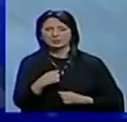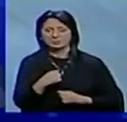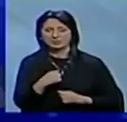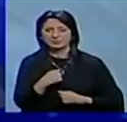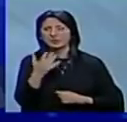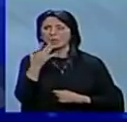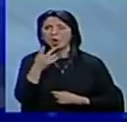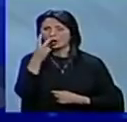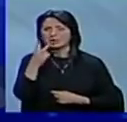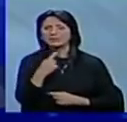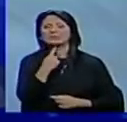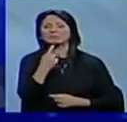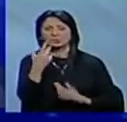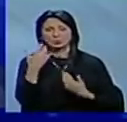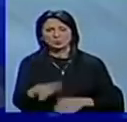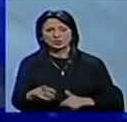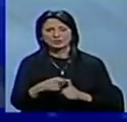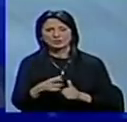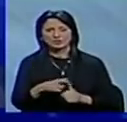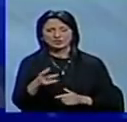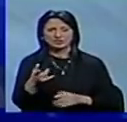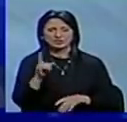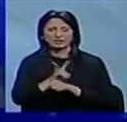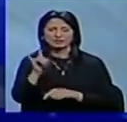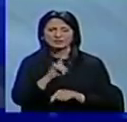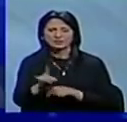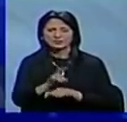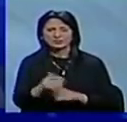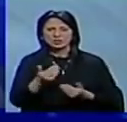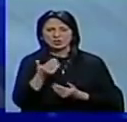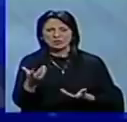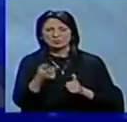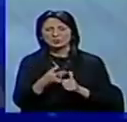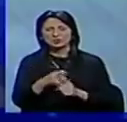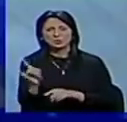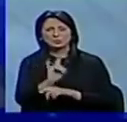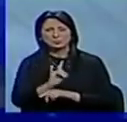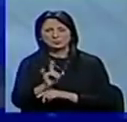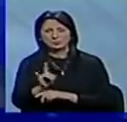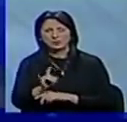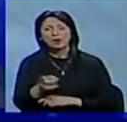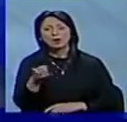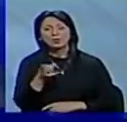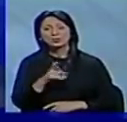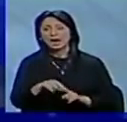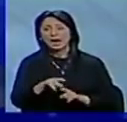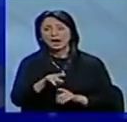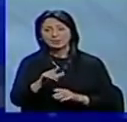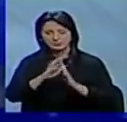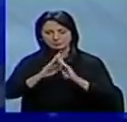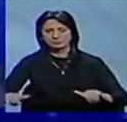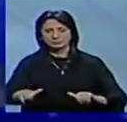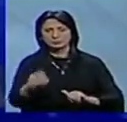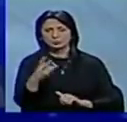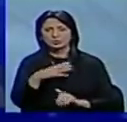ზოგადად ქვეყანაში რაც ხდება, ყელში აქვს ამოსული ის ფარისევლობა, რომელშიც ჩვენ ცხოვრობთ, და უნდა ამ რაღაცების დაანგრევა.